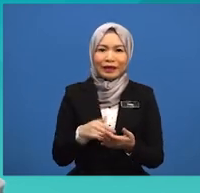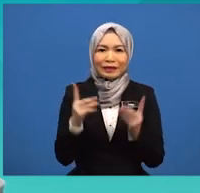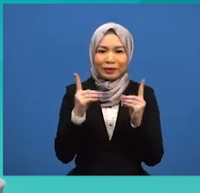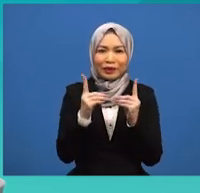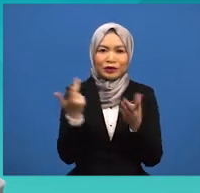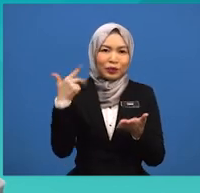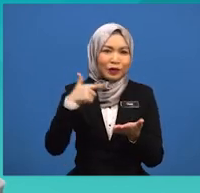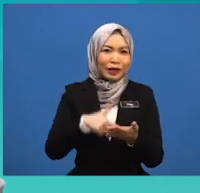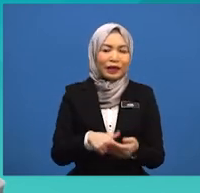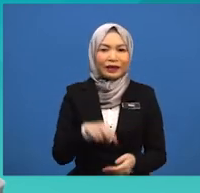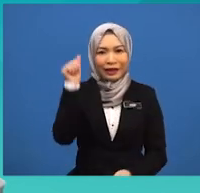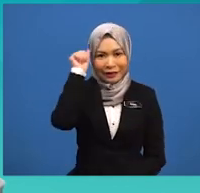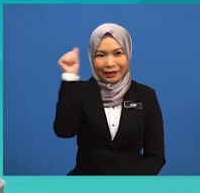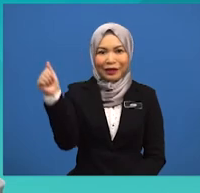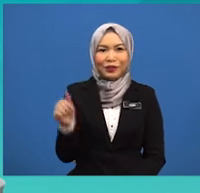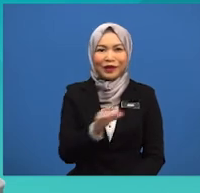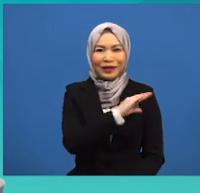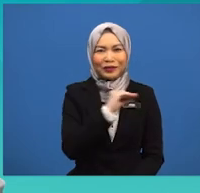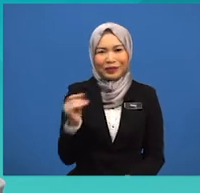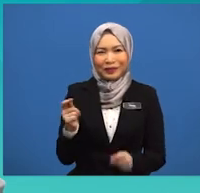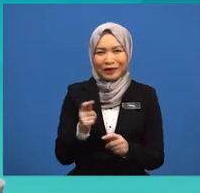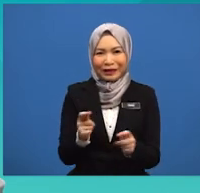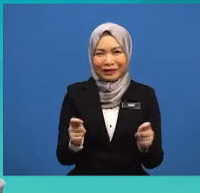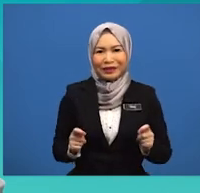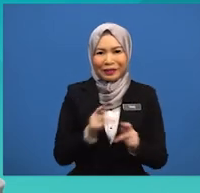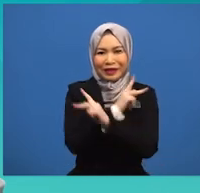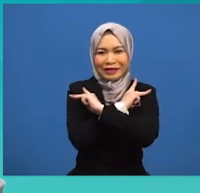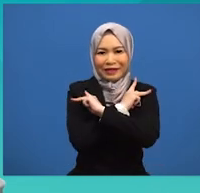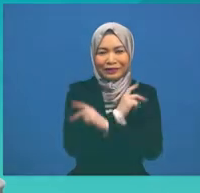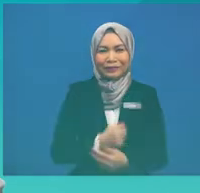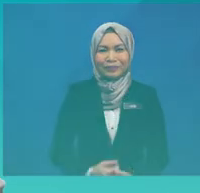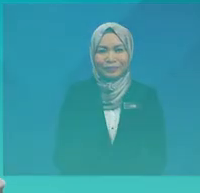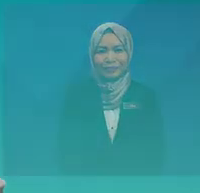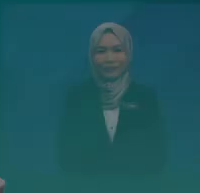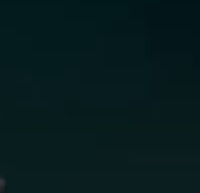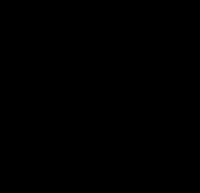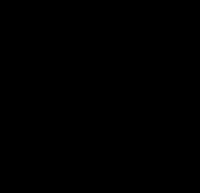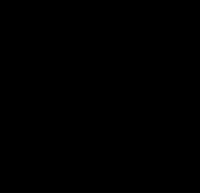Sehingga kita bertemu lagi. Assalamualaikum dan terima kasih.